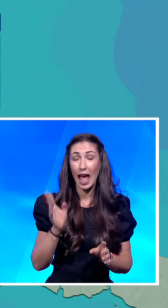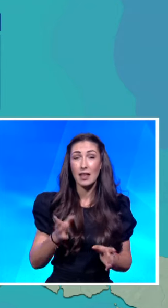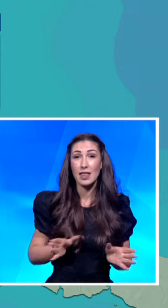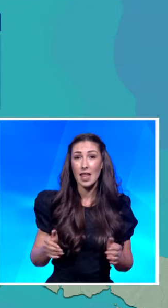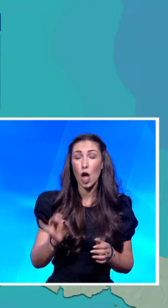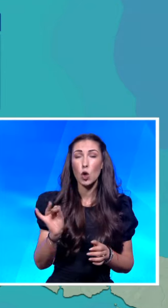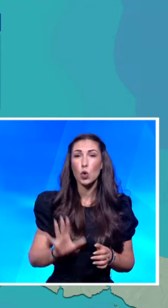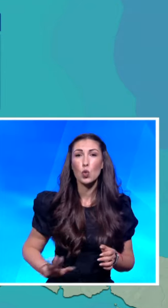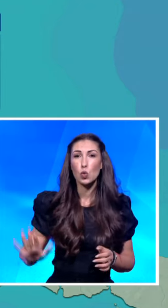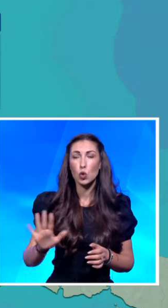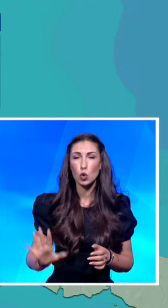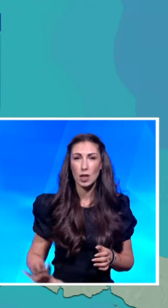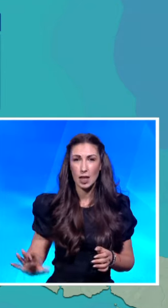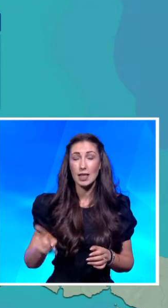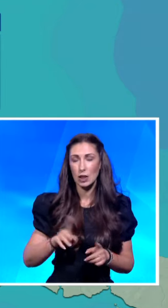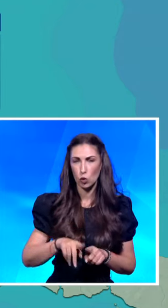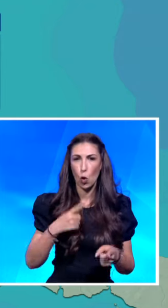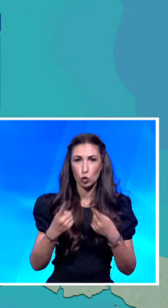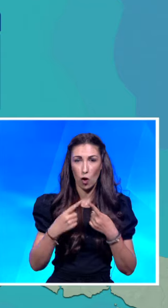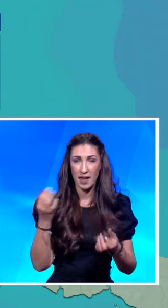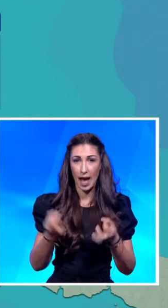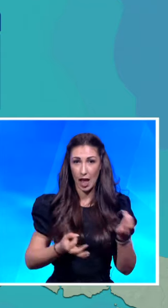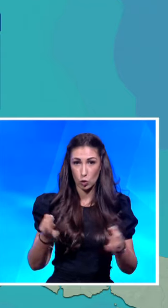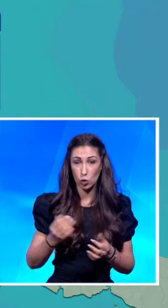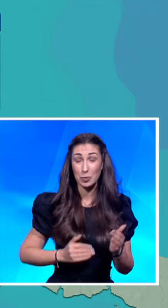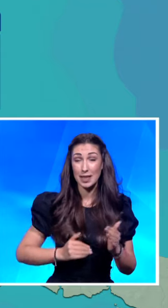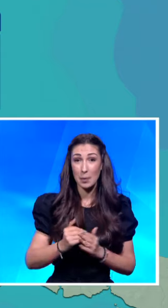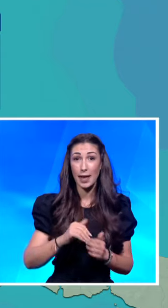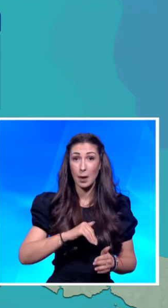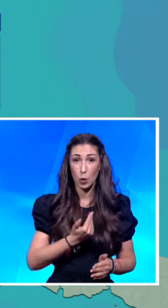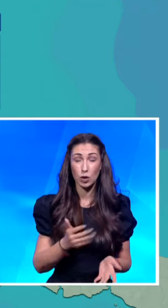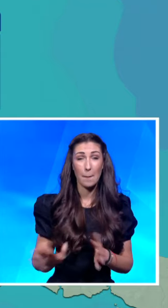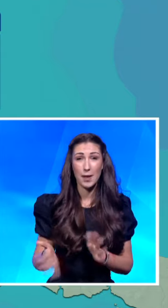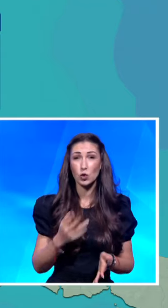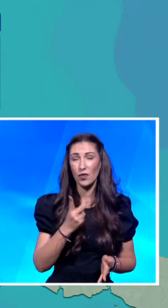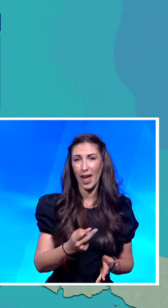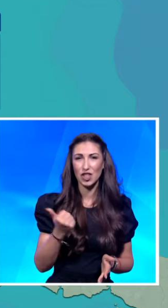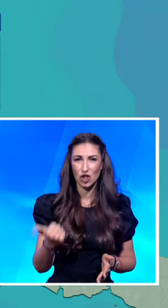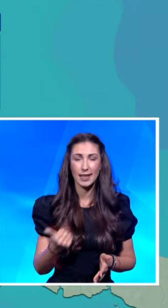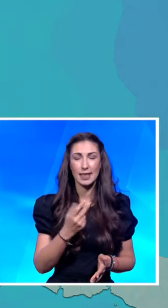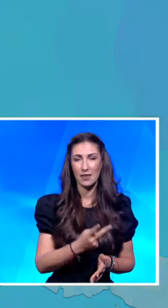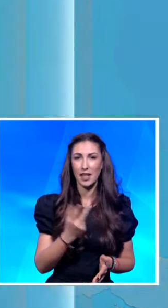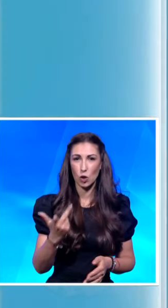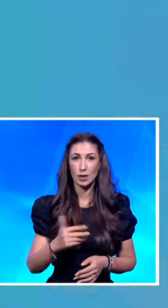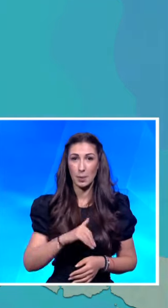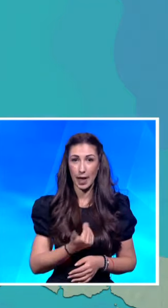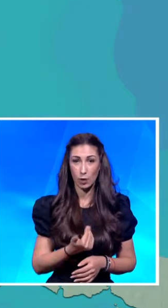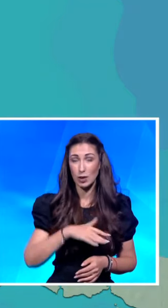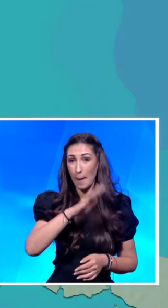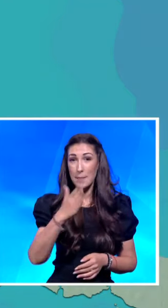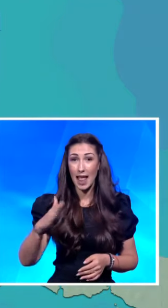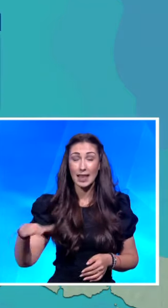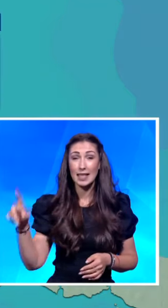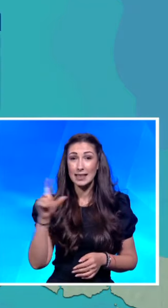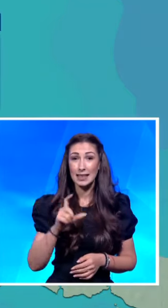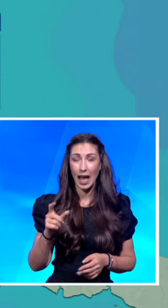южното крайбрежие. Там ще има и условия за градушки. Максималните температури между 26 и 28 градуса. На планините в